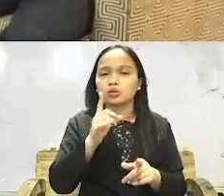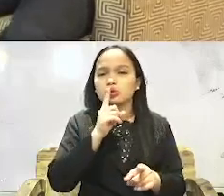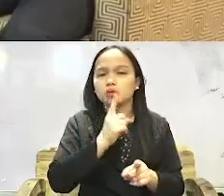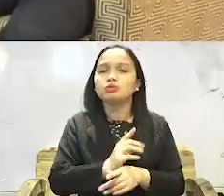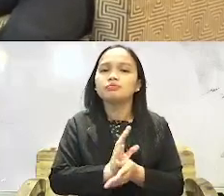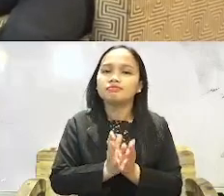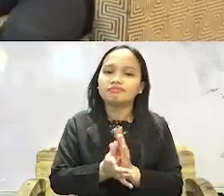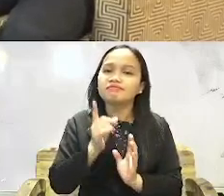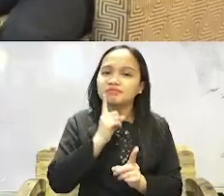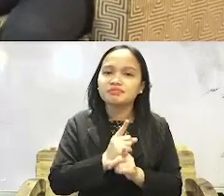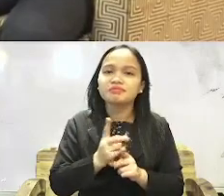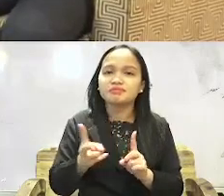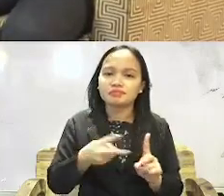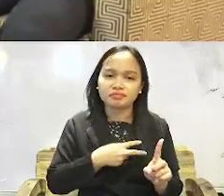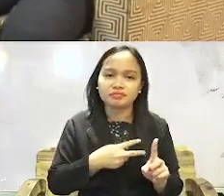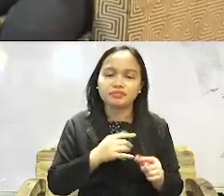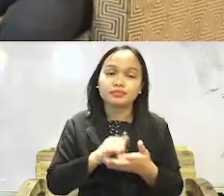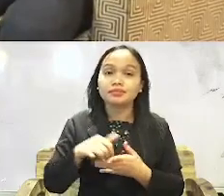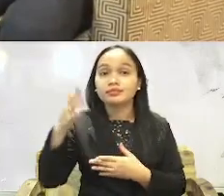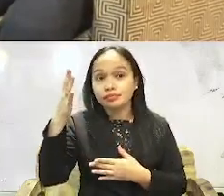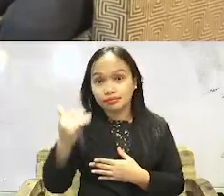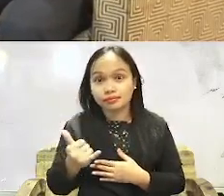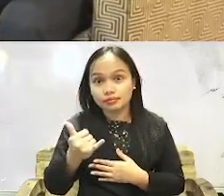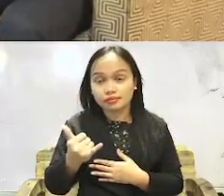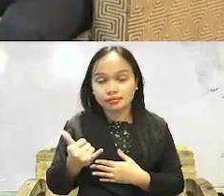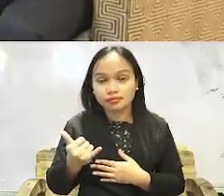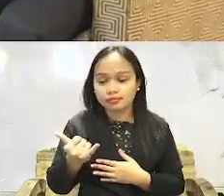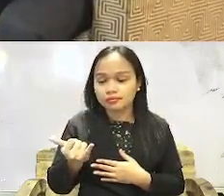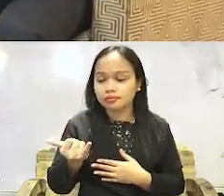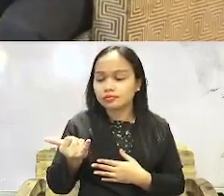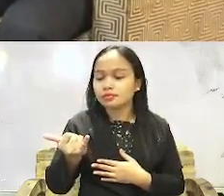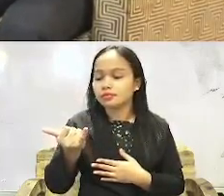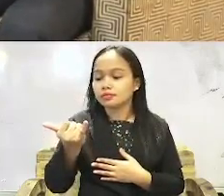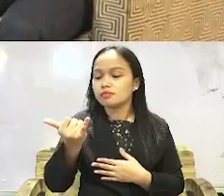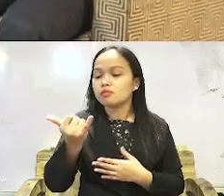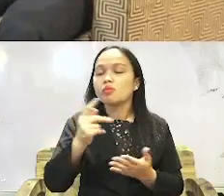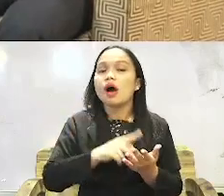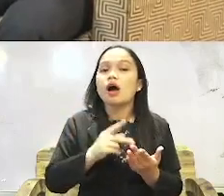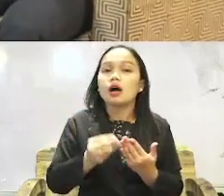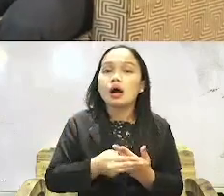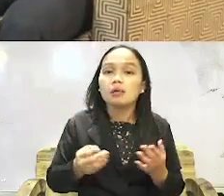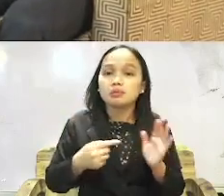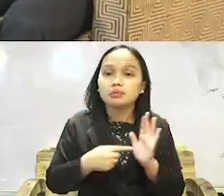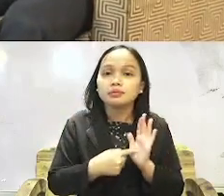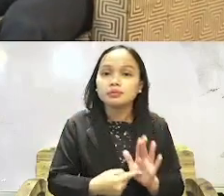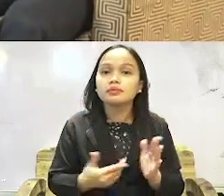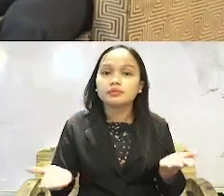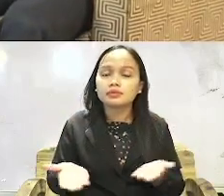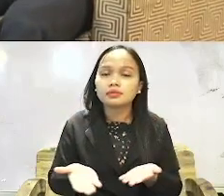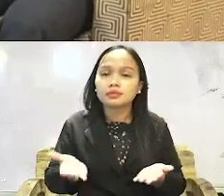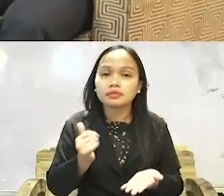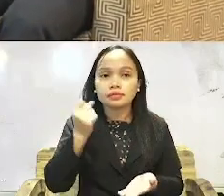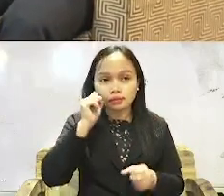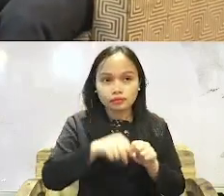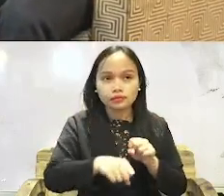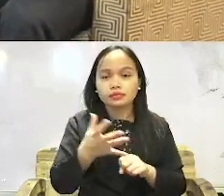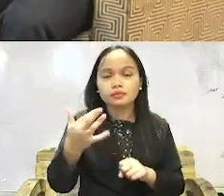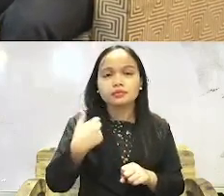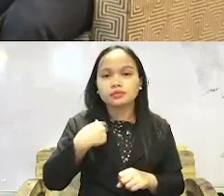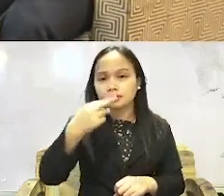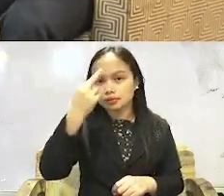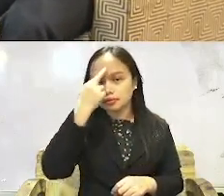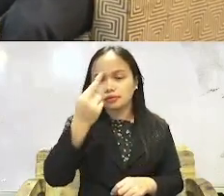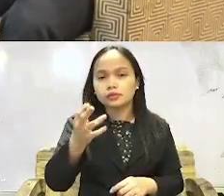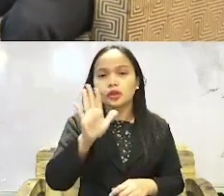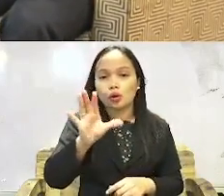rin kayo. Kaya nga, ginamit ngayon itong programa natin para ma-realize mo ang totoong